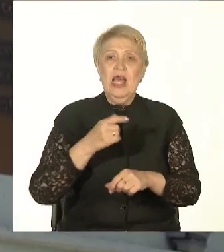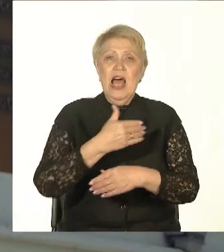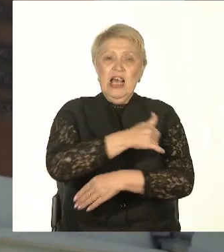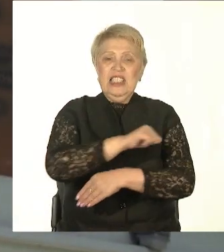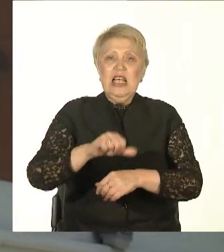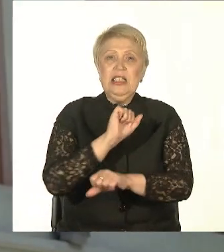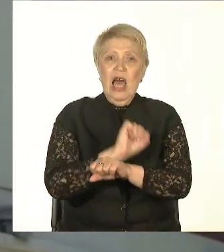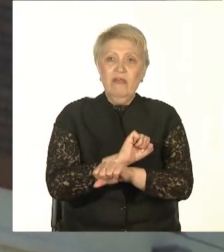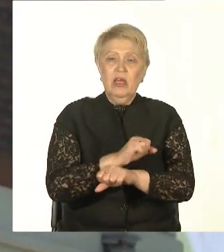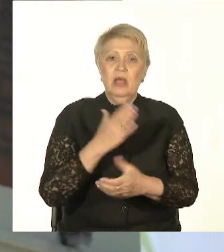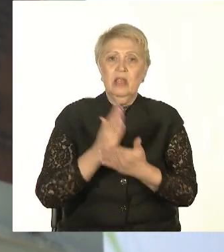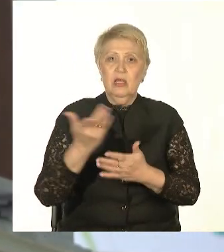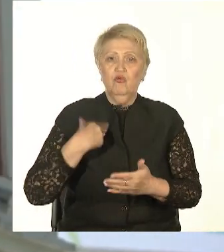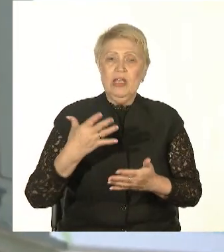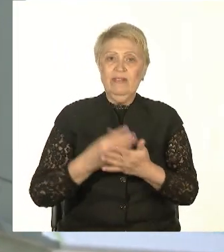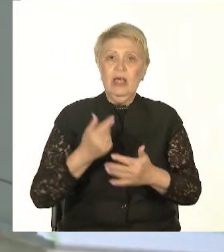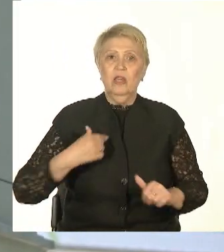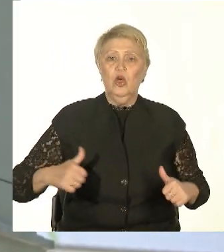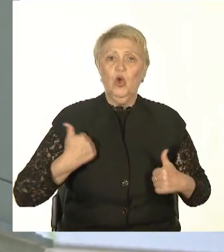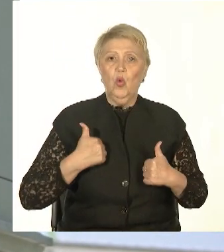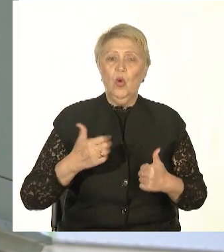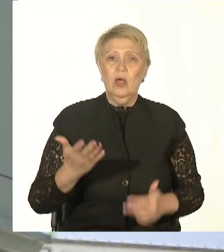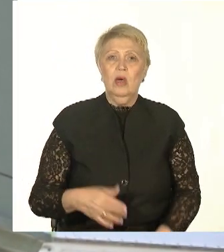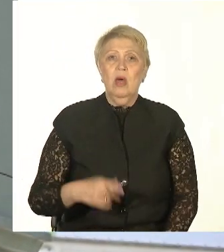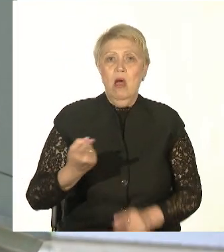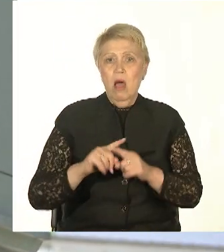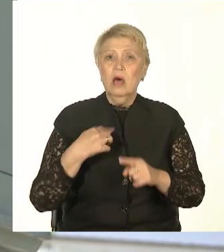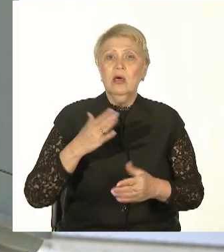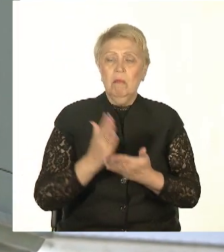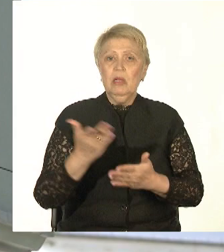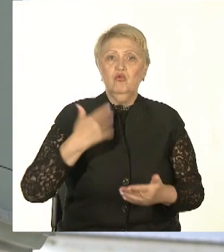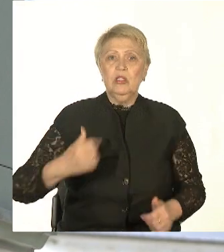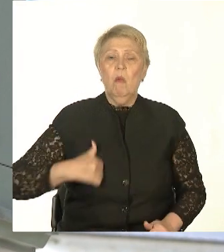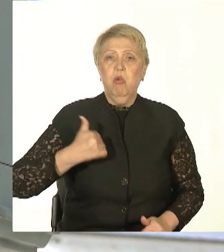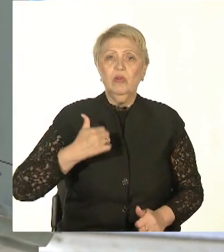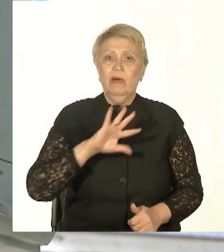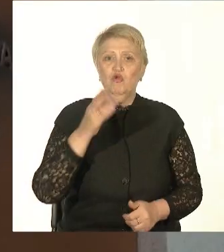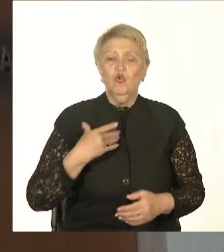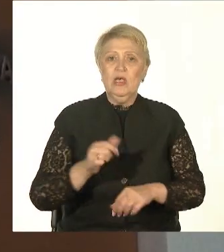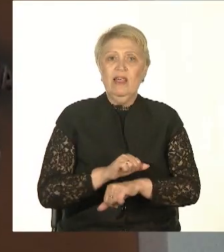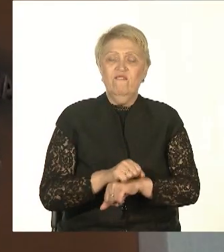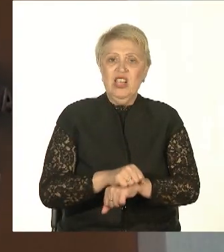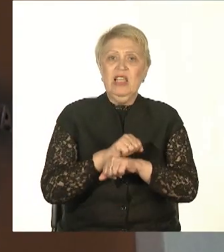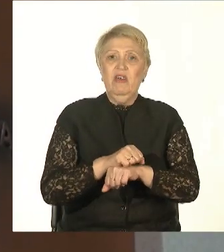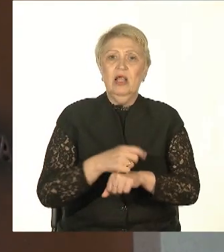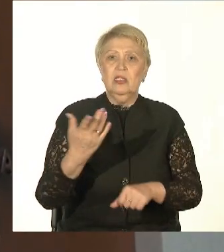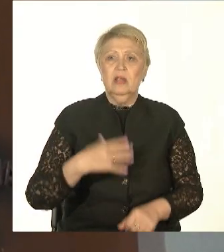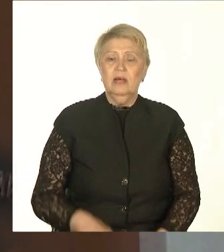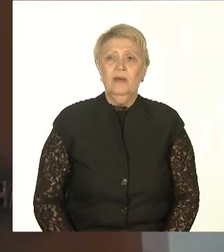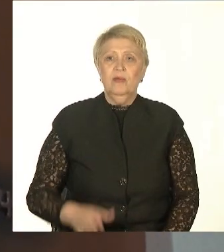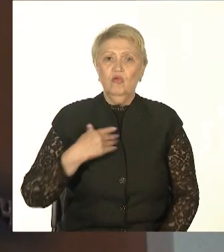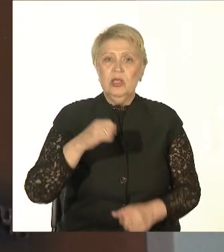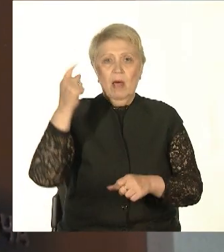отличились, но были свои герои. И было так, за их подвиг, ну, воздавалось, память их осуществлялась. Каким